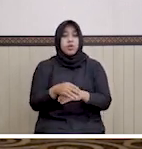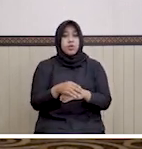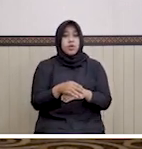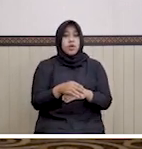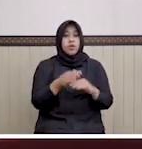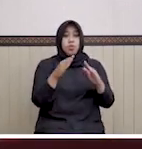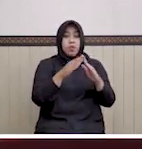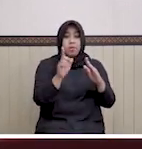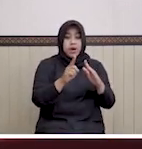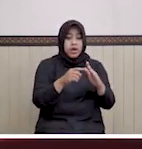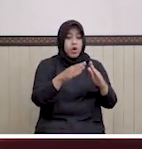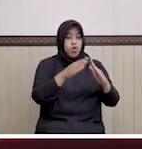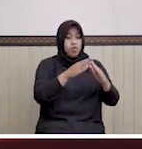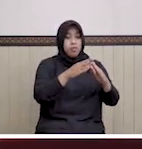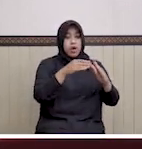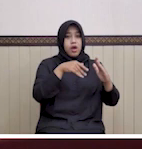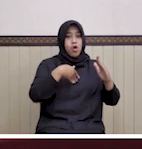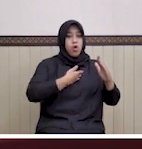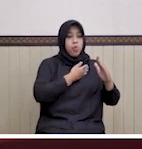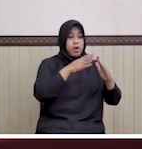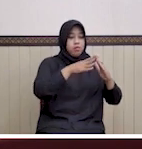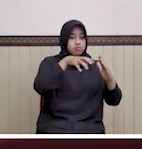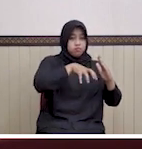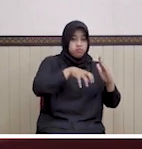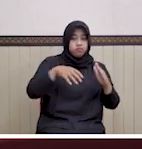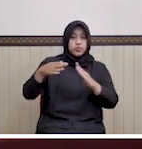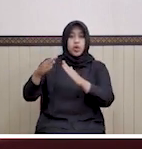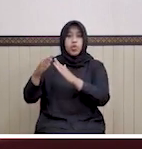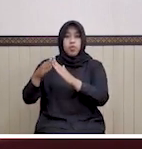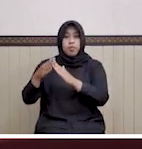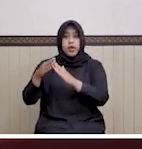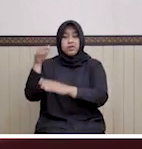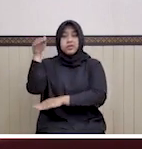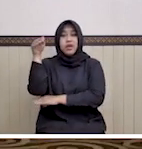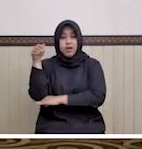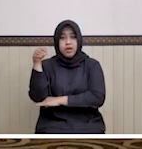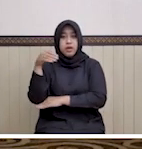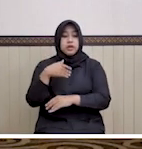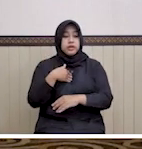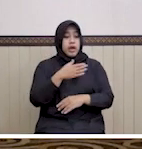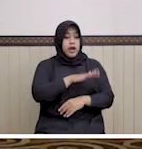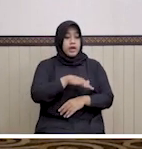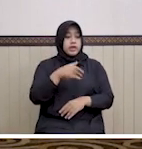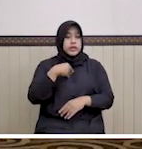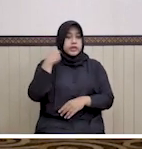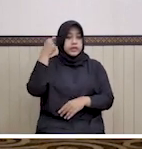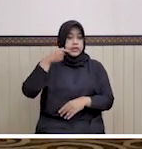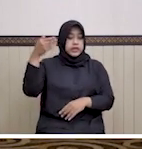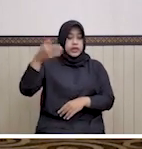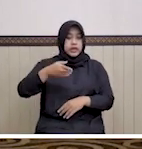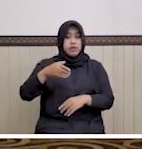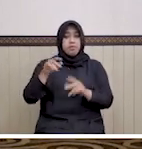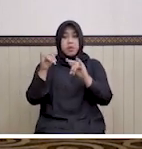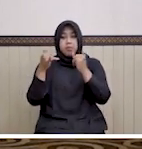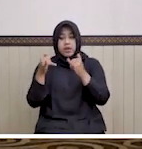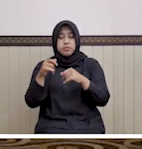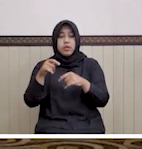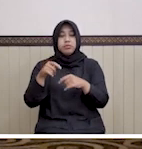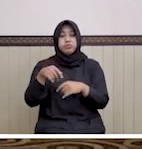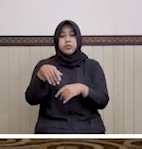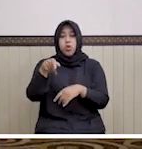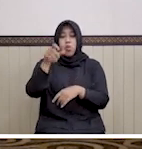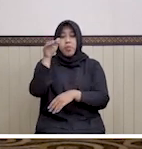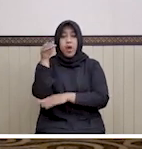satu rumah tadi adik saya itu sering main ke tempatnya itu ketemu rumahnya pelaku